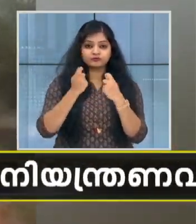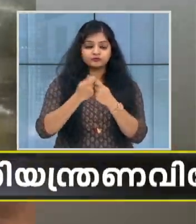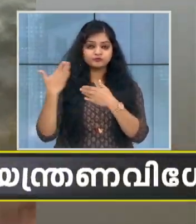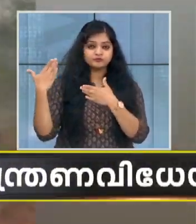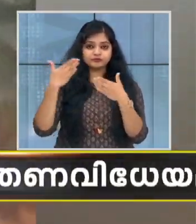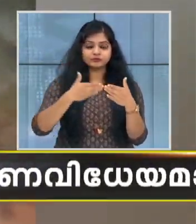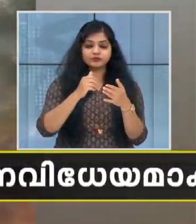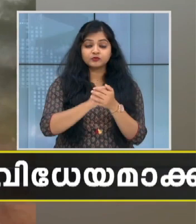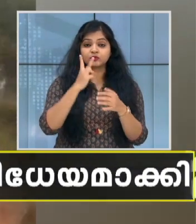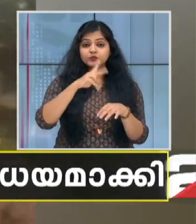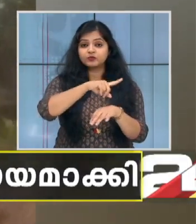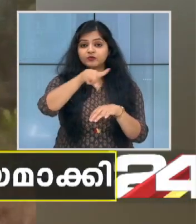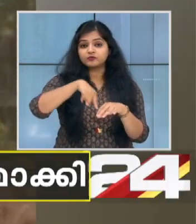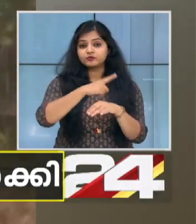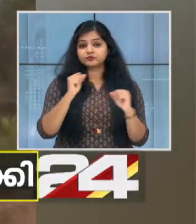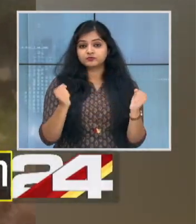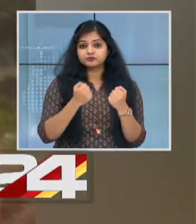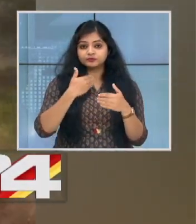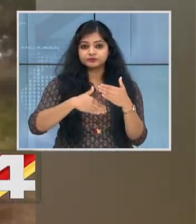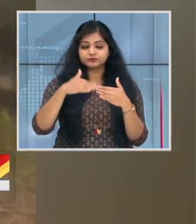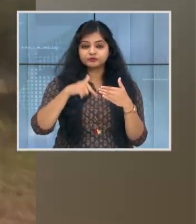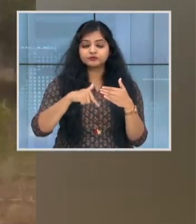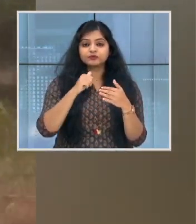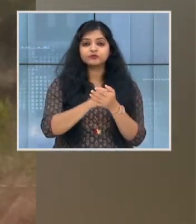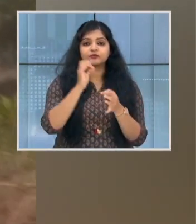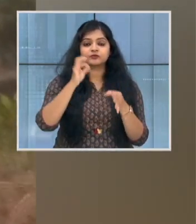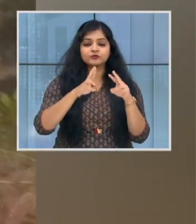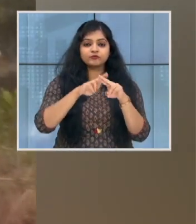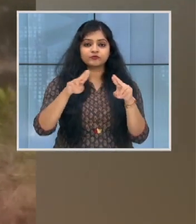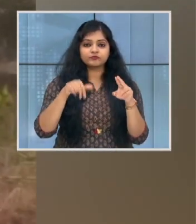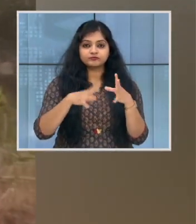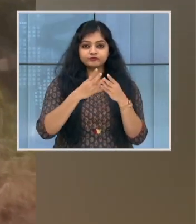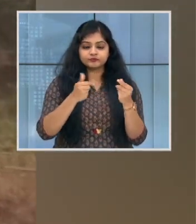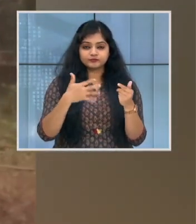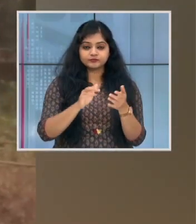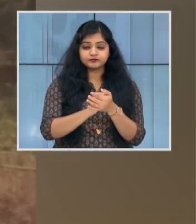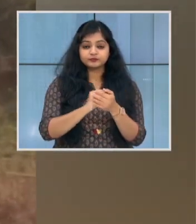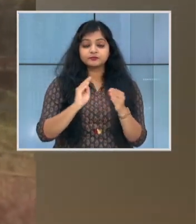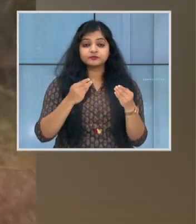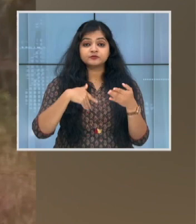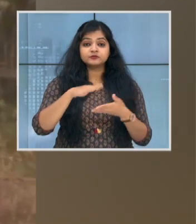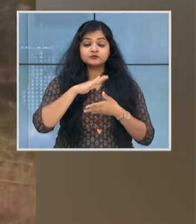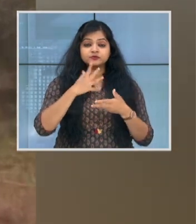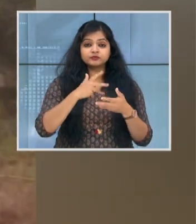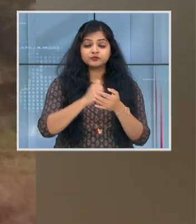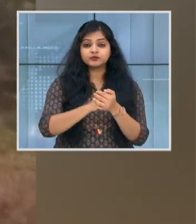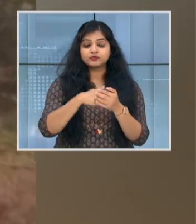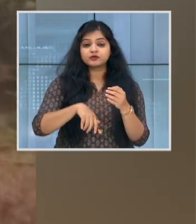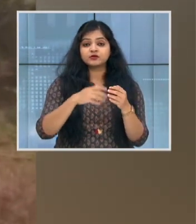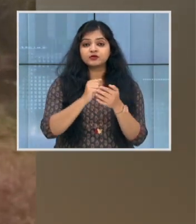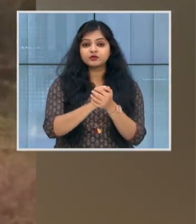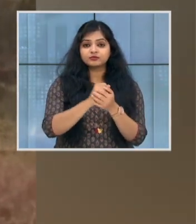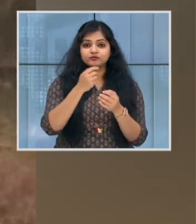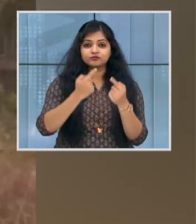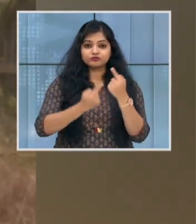എത്തുകയും 2 മണിക്കൂർ നീണ്ട പരിശ്രമത്തിനുള്ളിലാണ് ഈ തീ പൂർണ്ണമായും അണച്ചത്. ഏറ്റവും ആശ്വാസകരമായിട്ടുള്ള കാര്യം വൈക്കോൽ കുനക്ക്